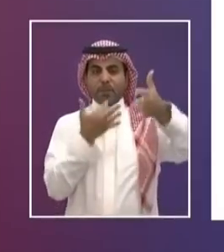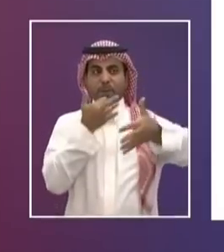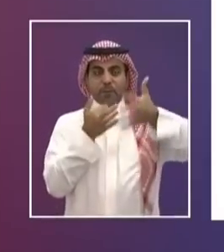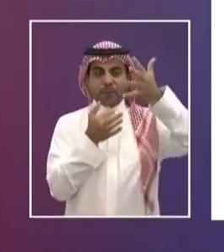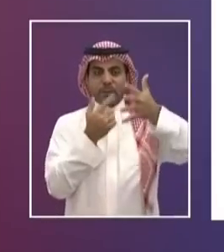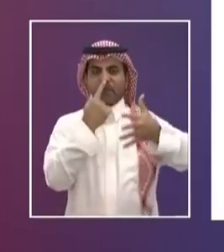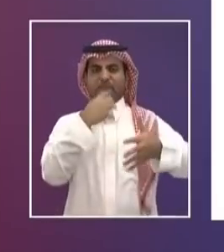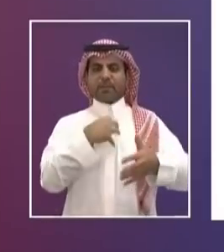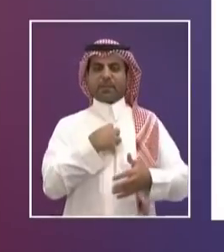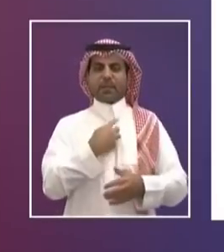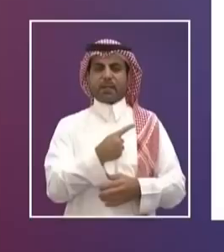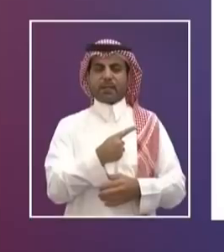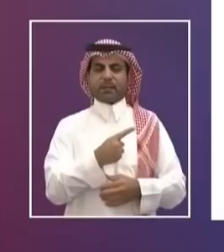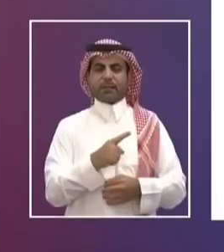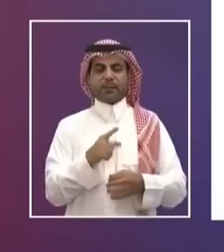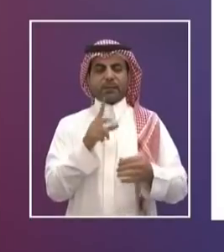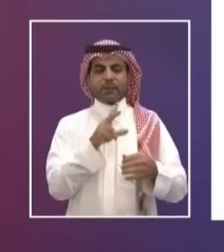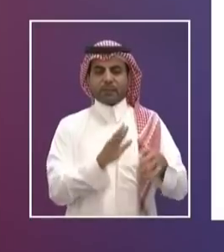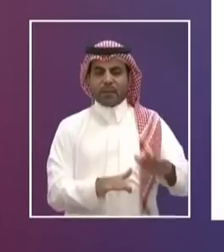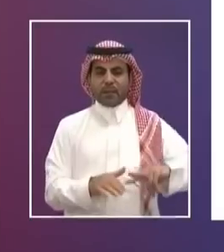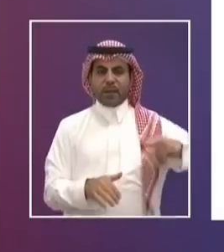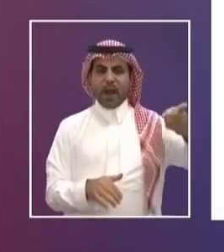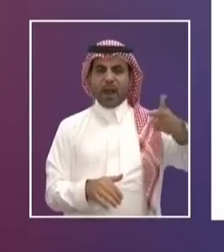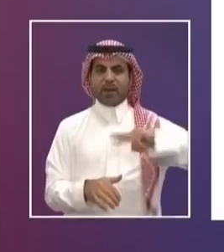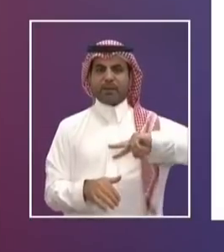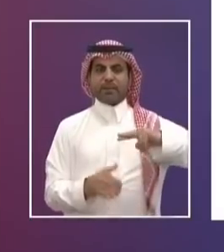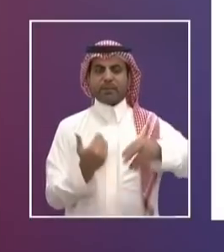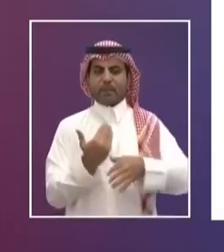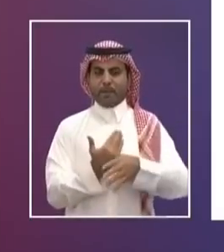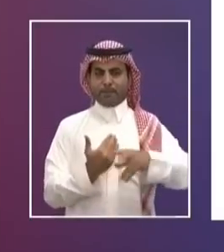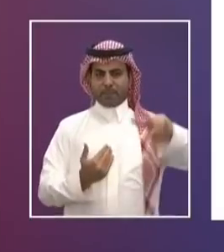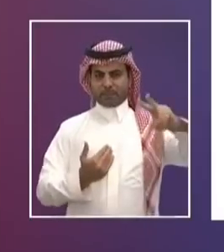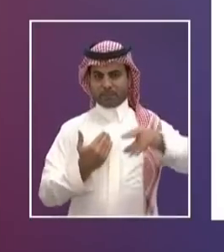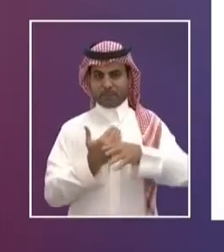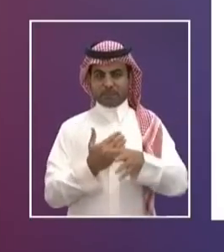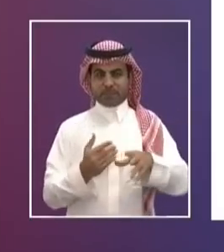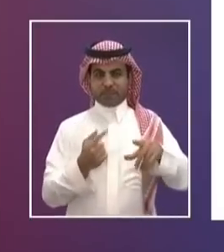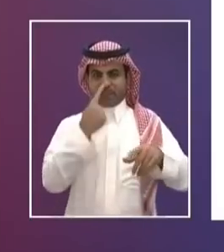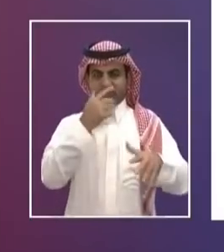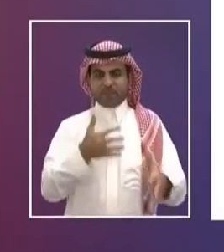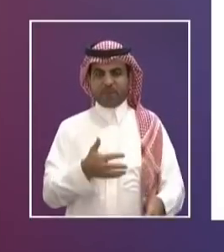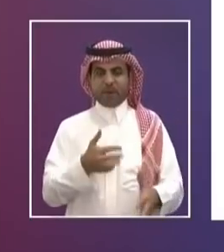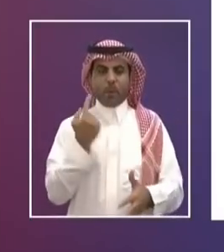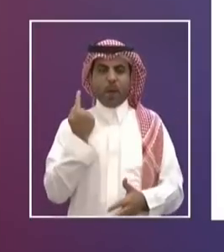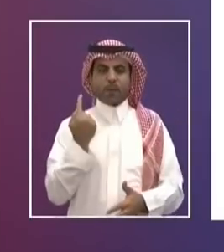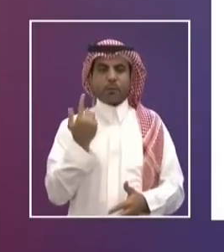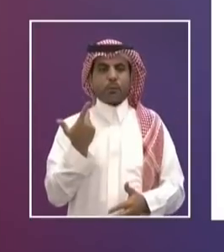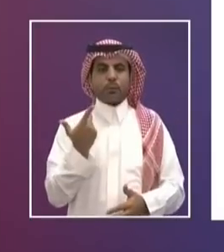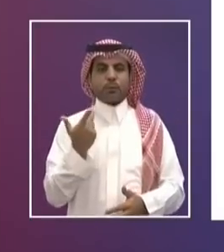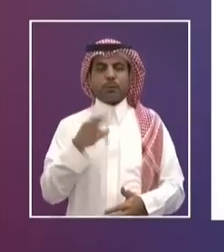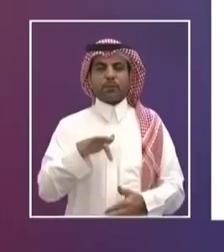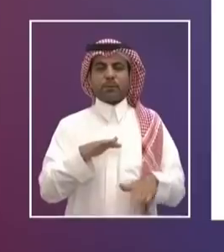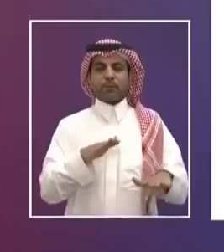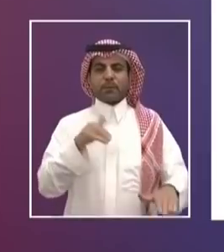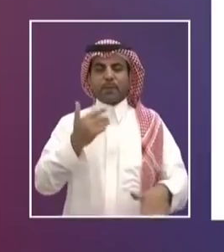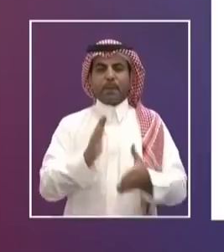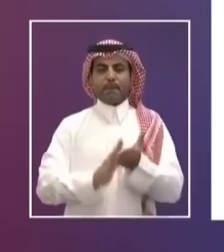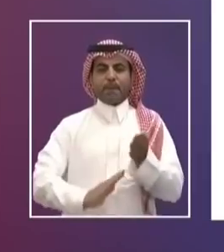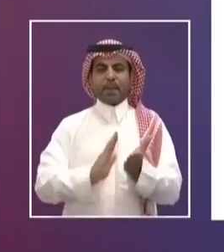طبعا الأسباب مختلفة، ولكن يجمعهم شيء واحد، وهو أنهم أكثر